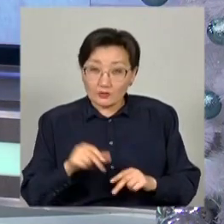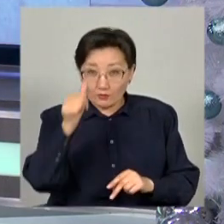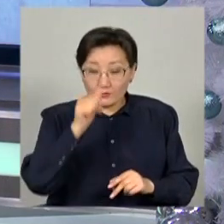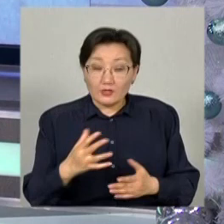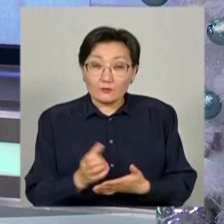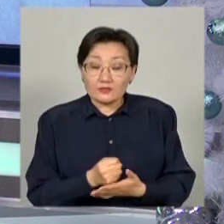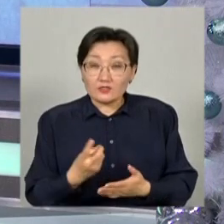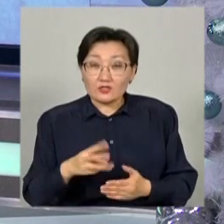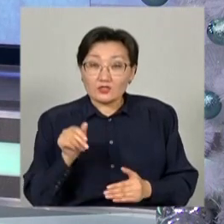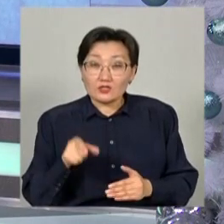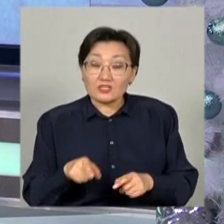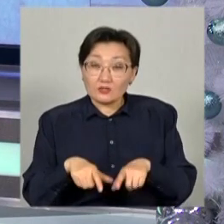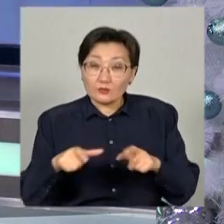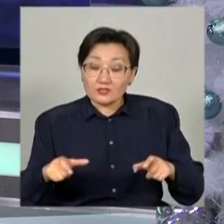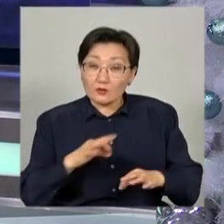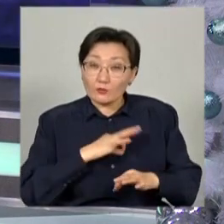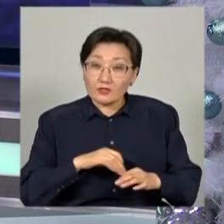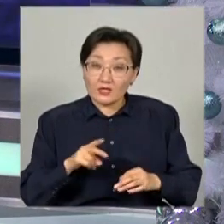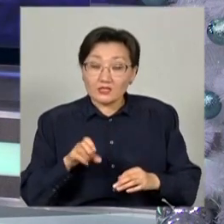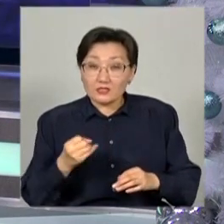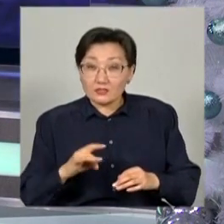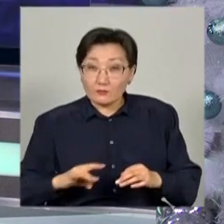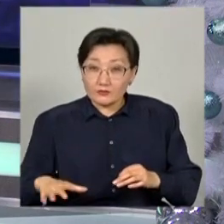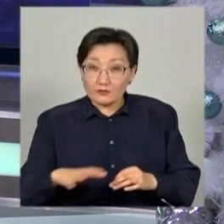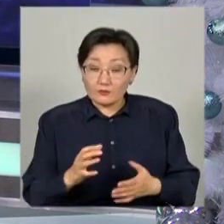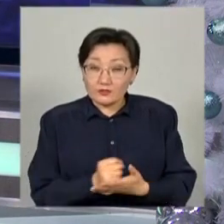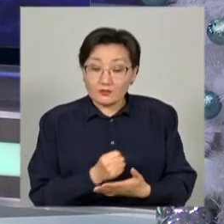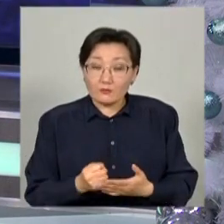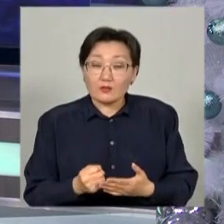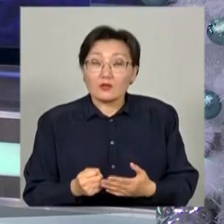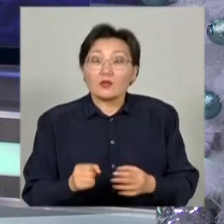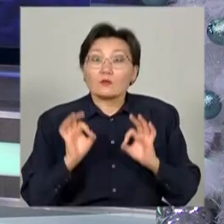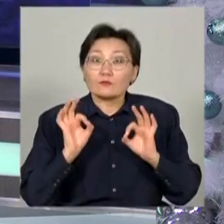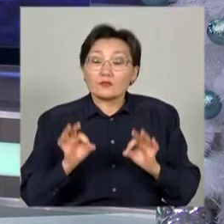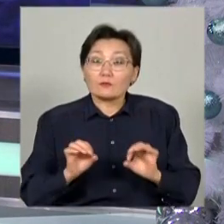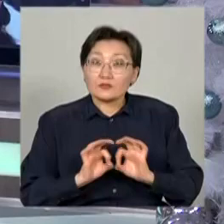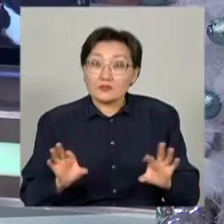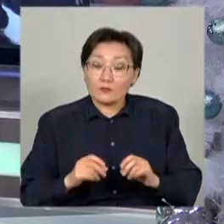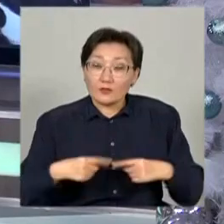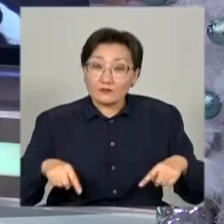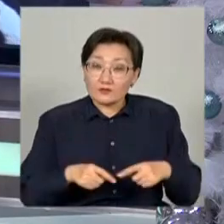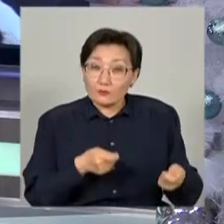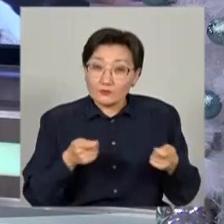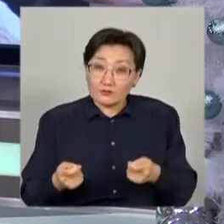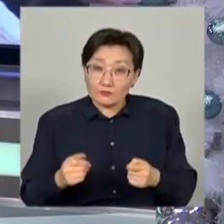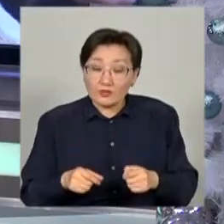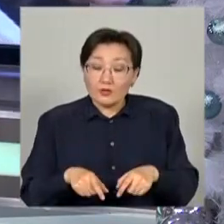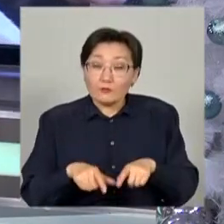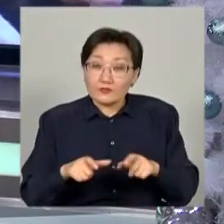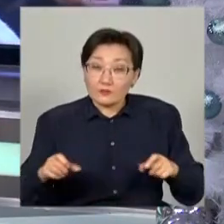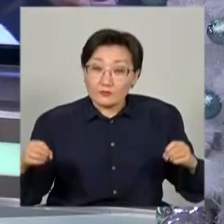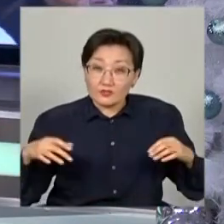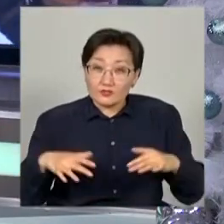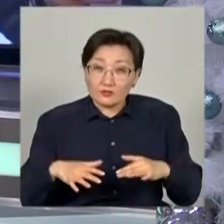получили несколько тысяч потребителей в Карасайском районе. Не получив внятных объяснений от компании-поставщика, сегодня сотни жителей